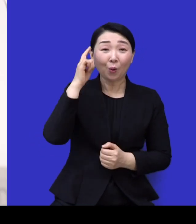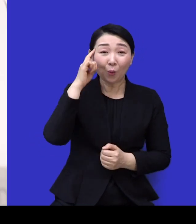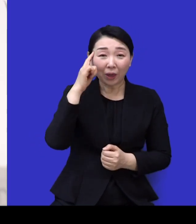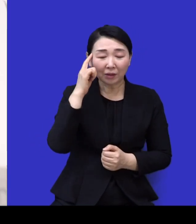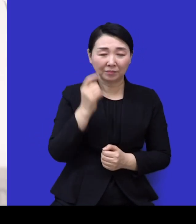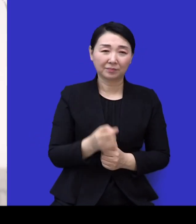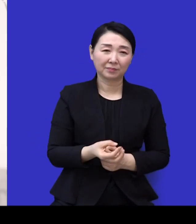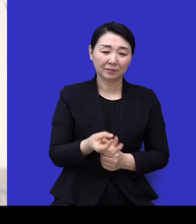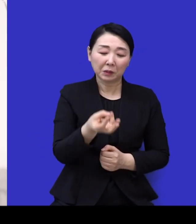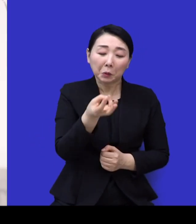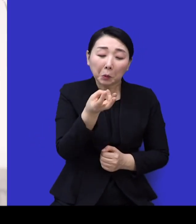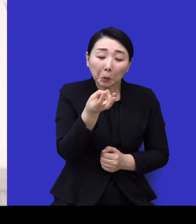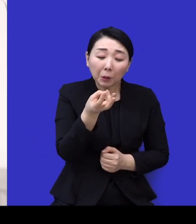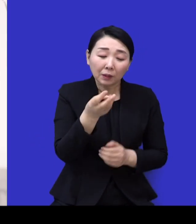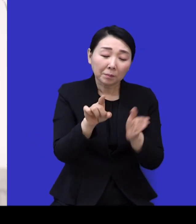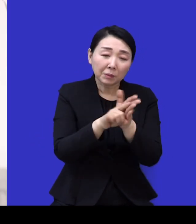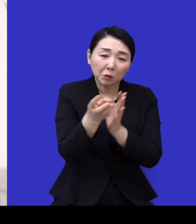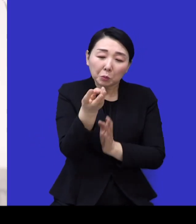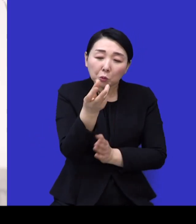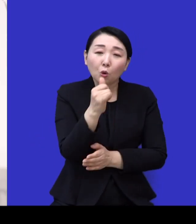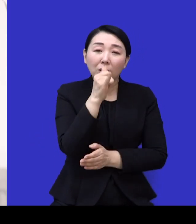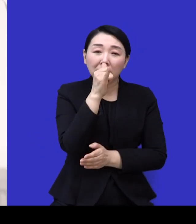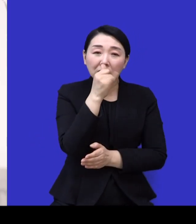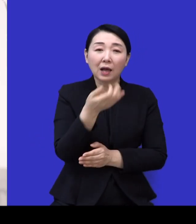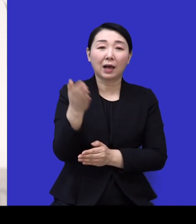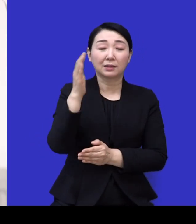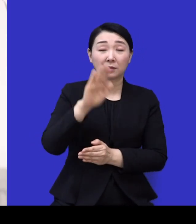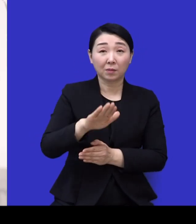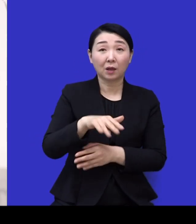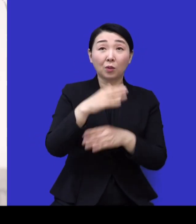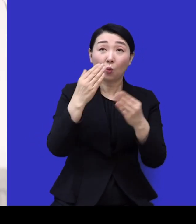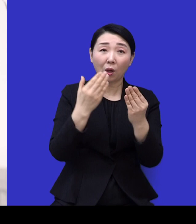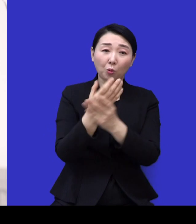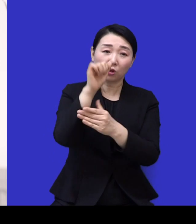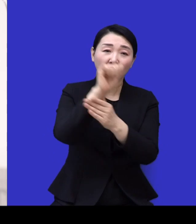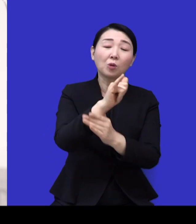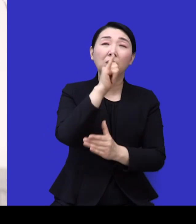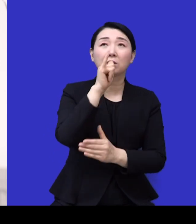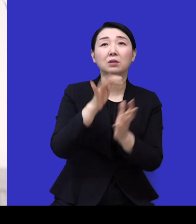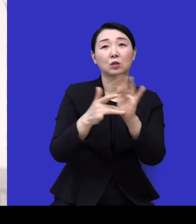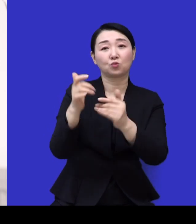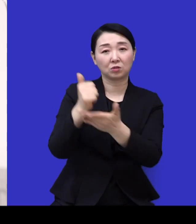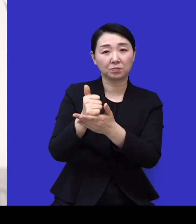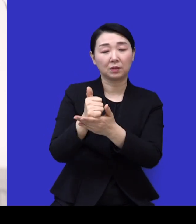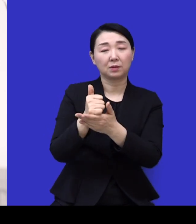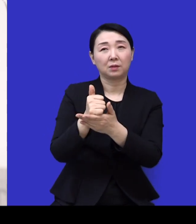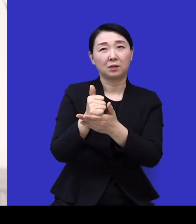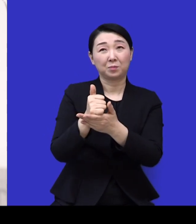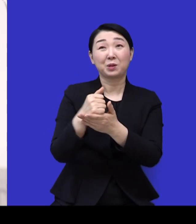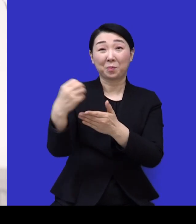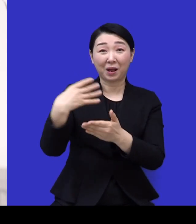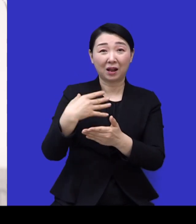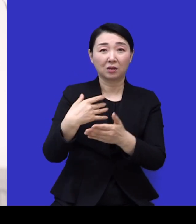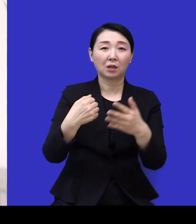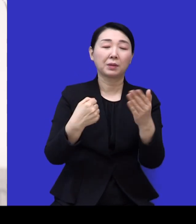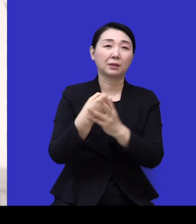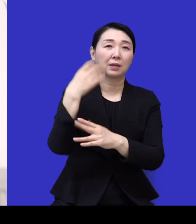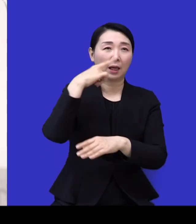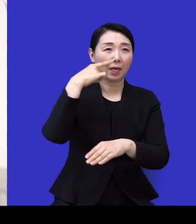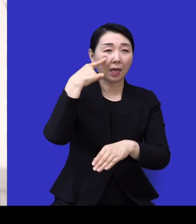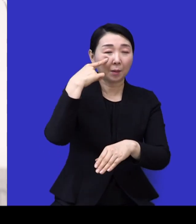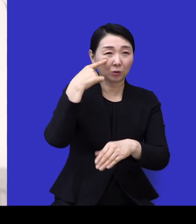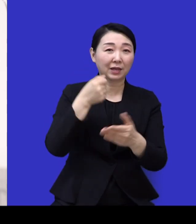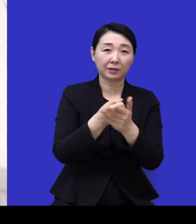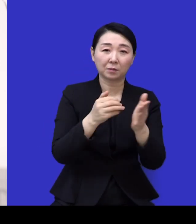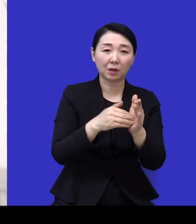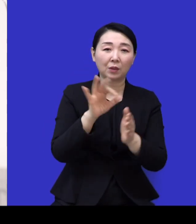있으면 아블레 동역을 거두시는 거 분명히 예수님이라고 하셨는데 네. 그래서 그냥 하자라는 생각하는데 돈이 없었어요.